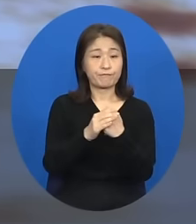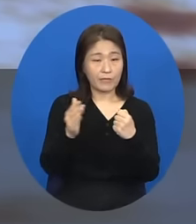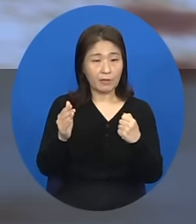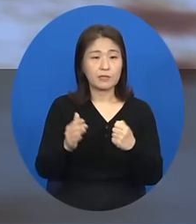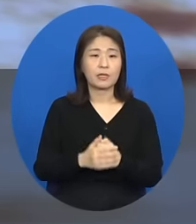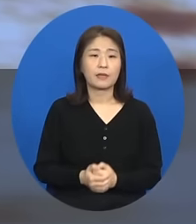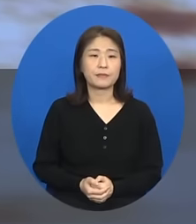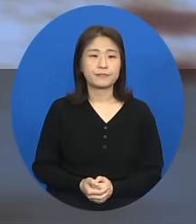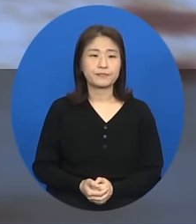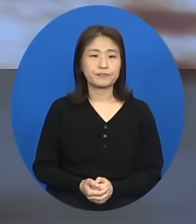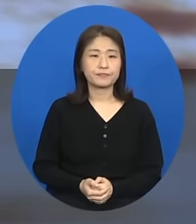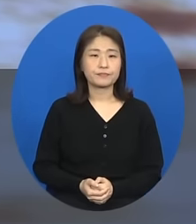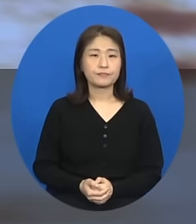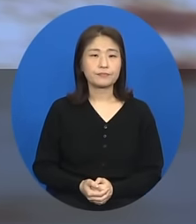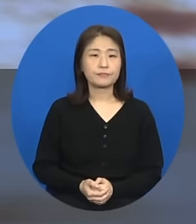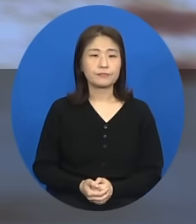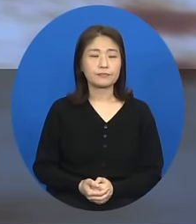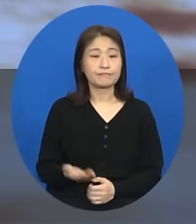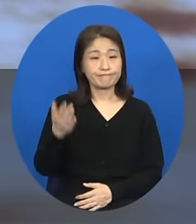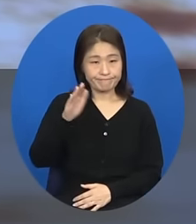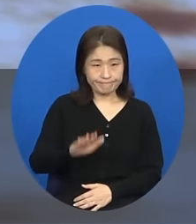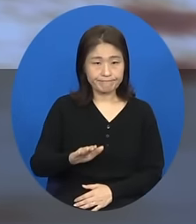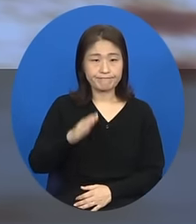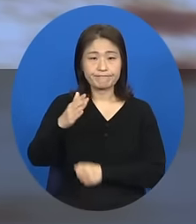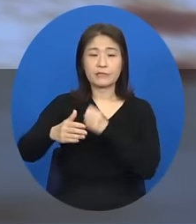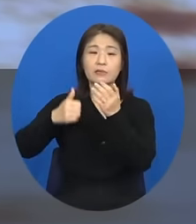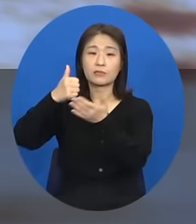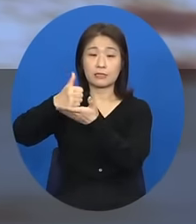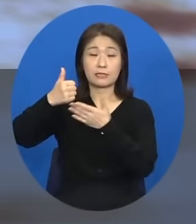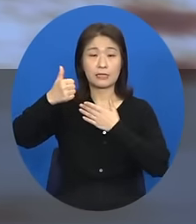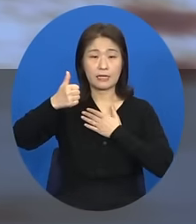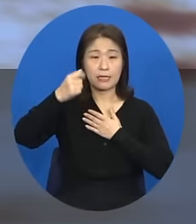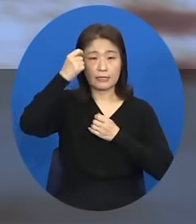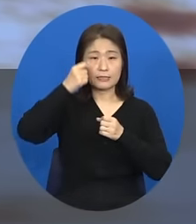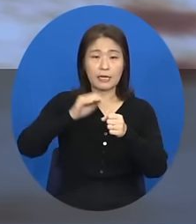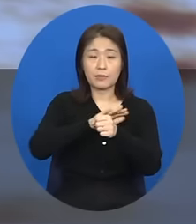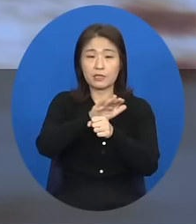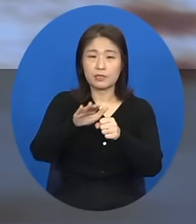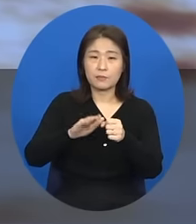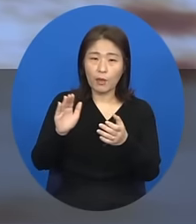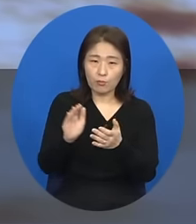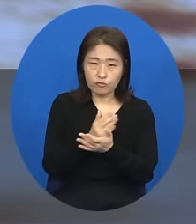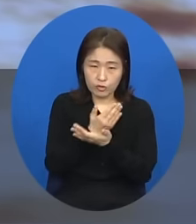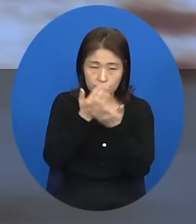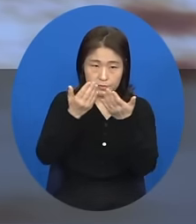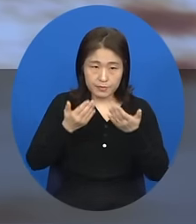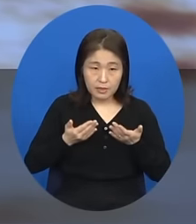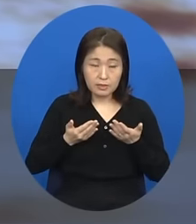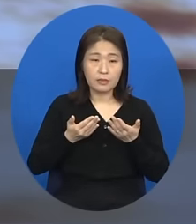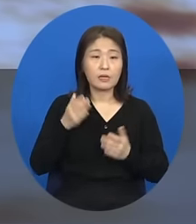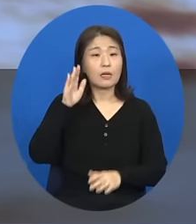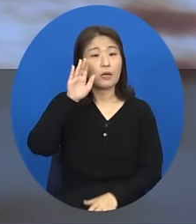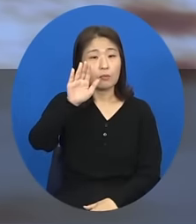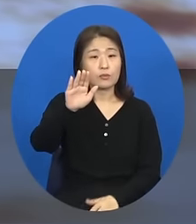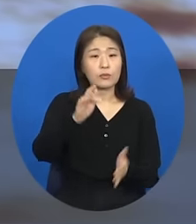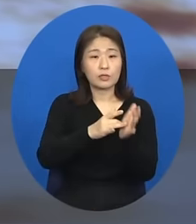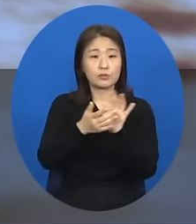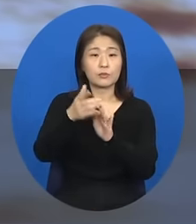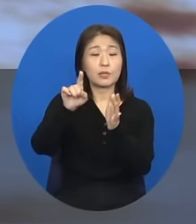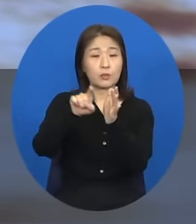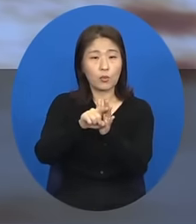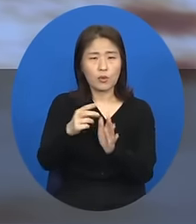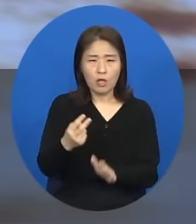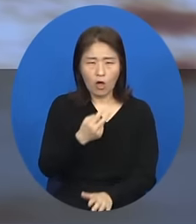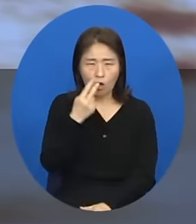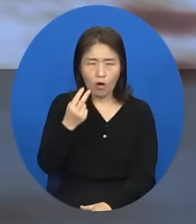같이 읽기를 원합니다. 그러나 하나님께서는 나에게 자비를 베푸셨습니다. 앞으로 예수를